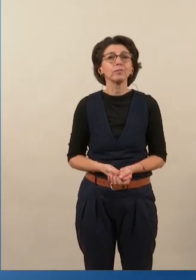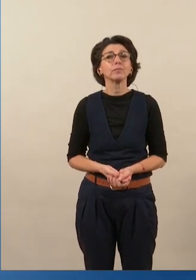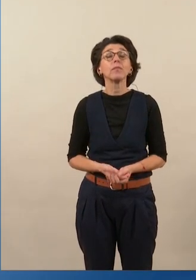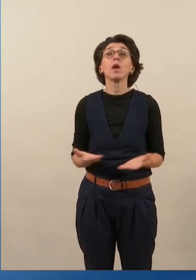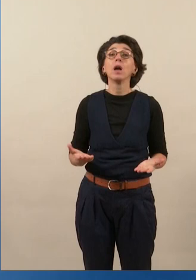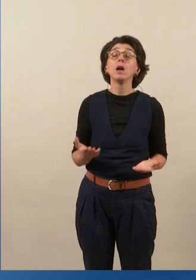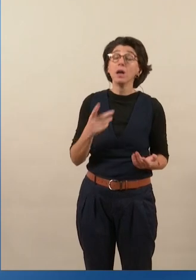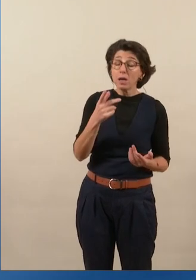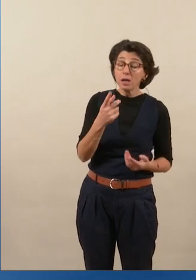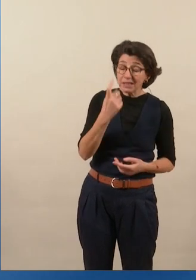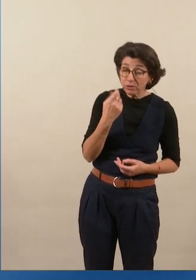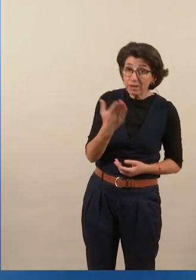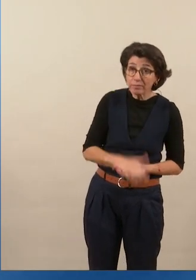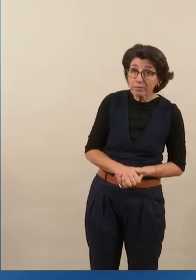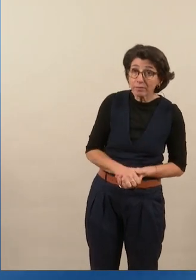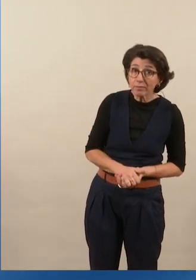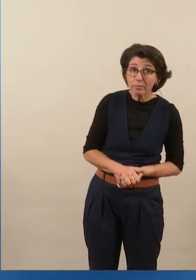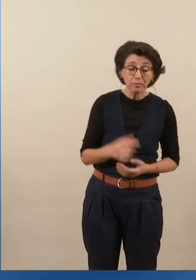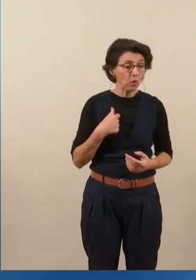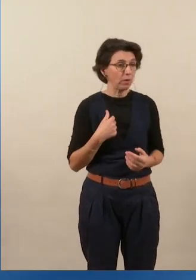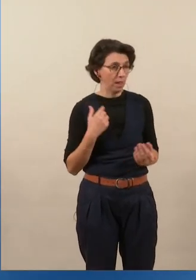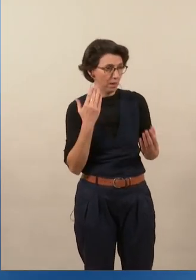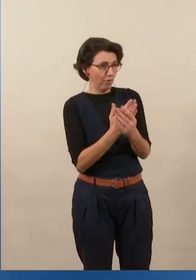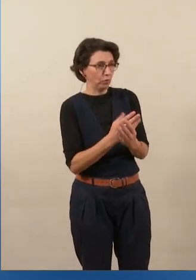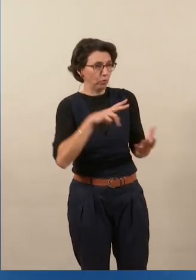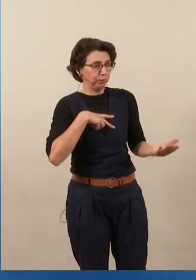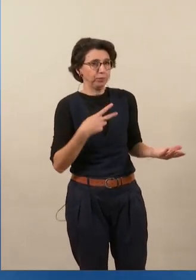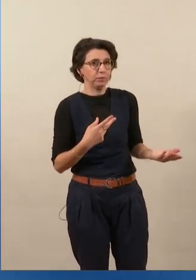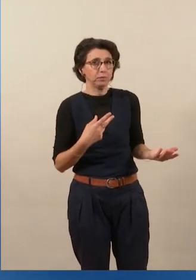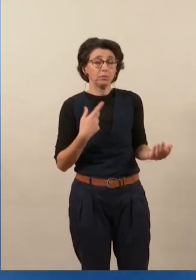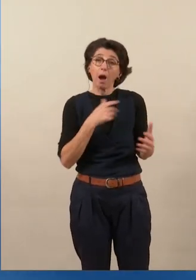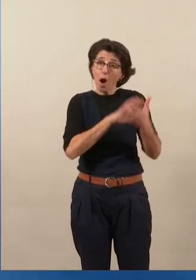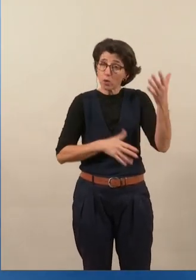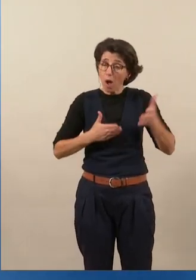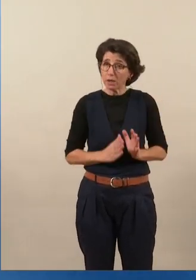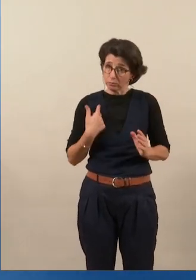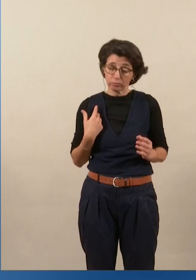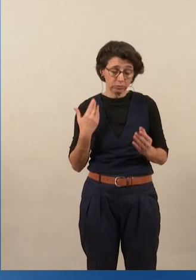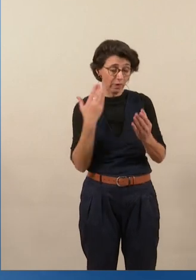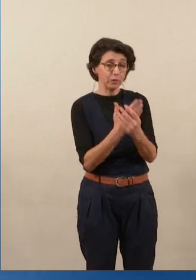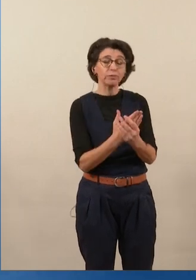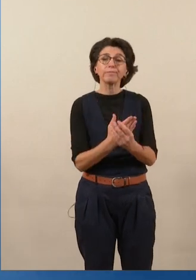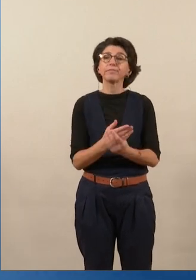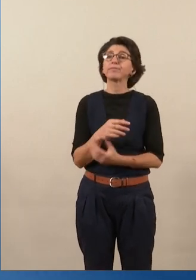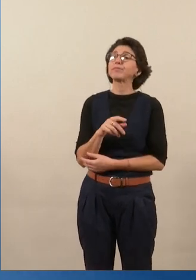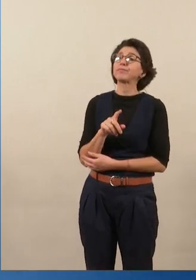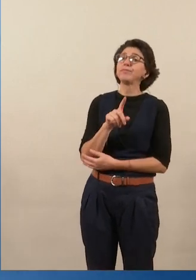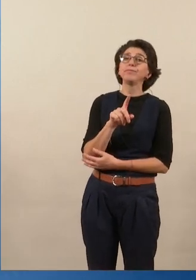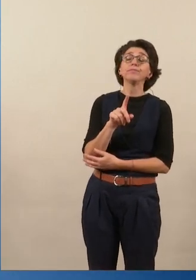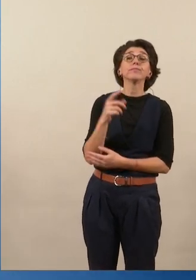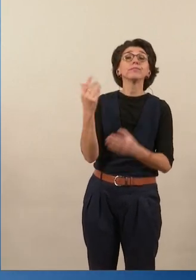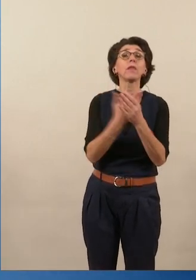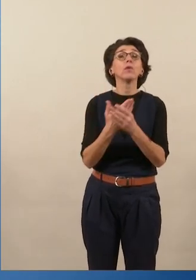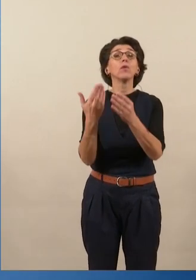donc votre question ça non c'est mon intervention sur votre rendu acte y a-t-il d'autres demandes d'intervention madame